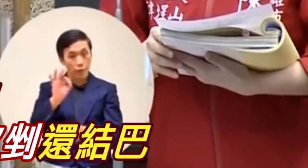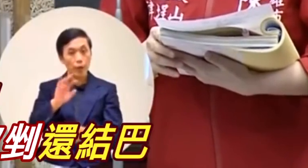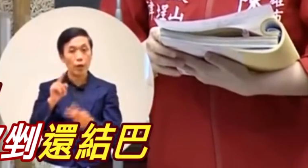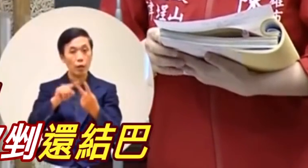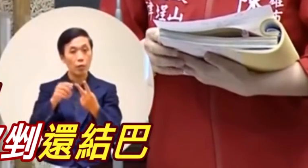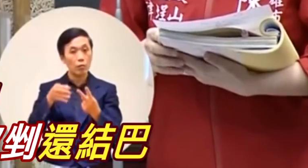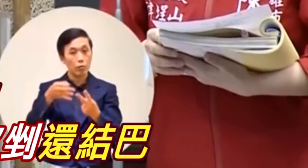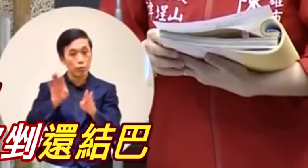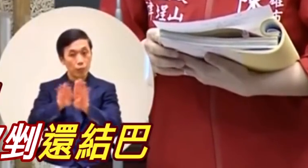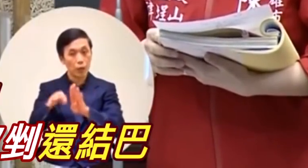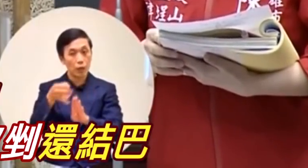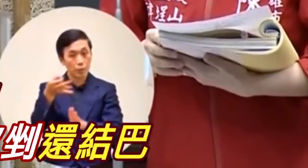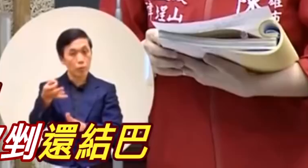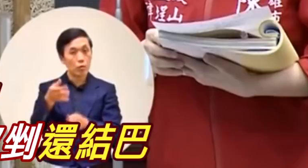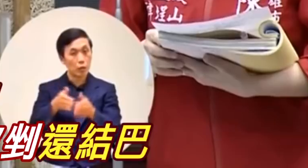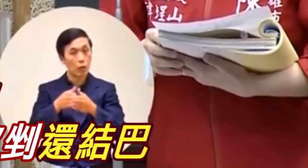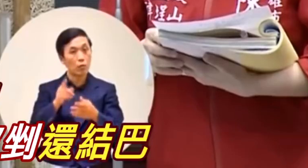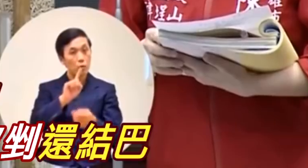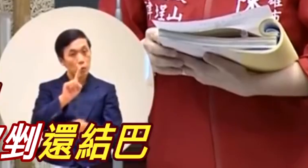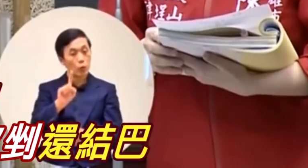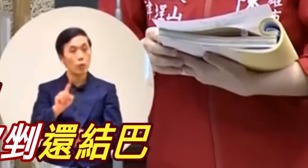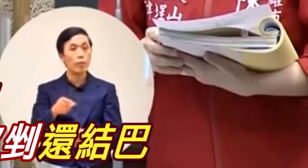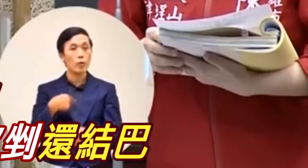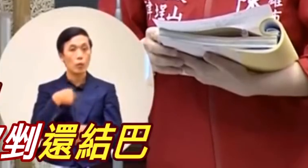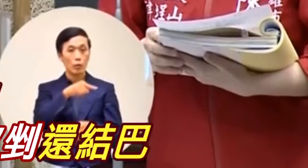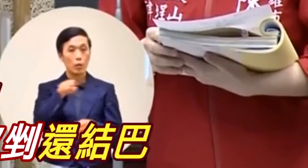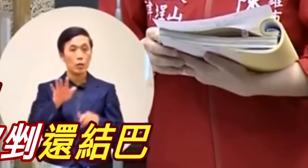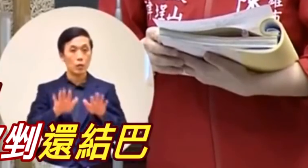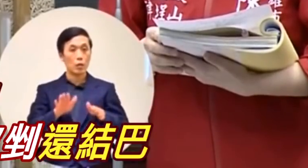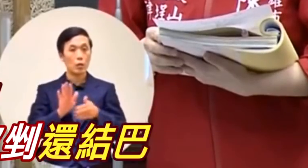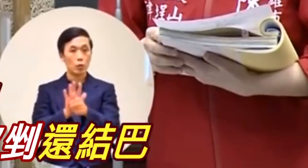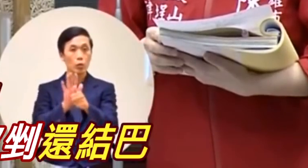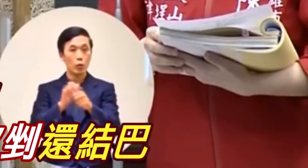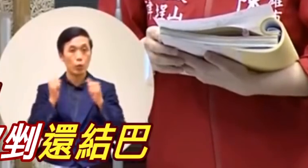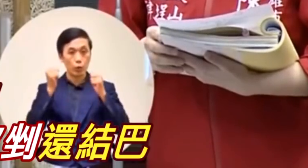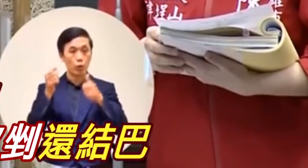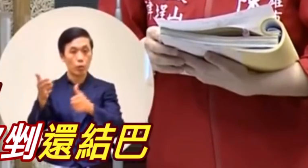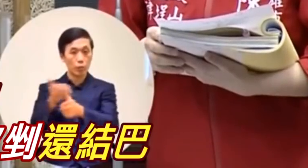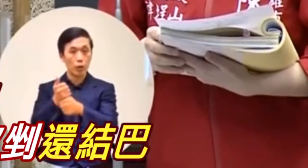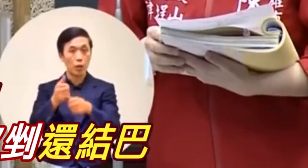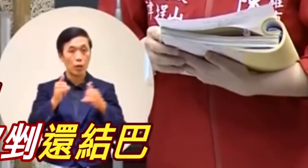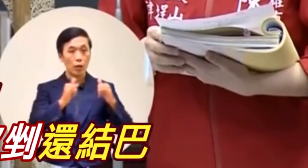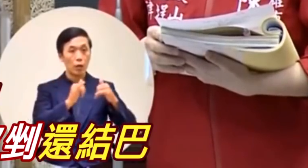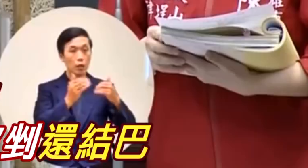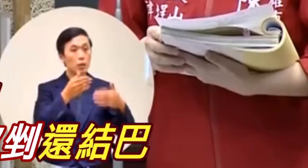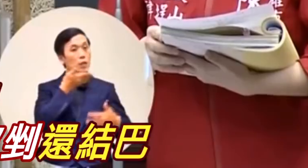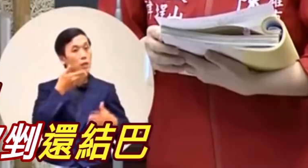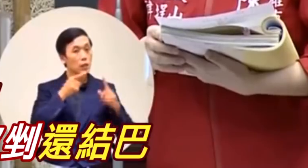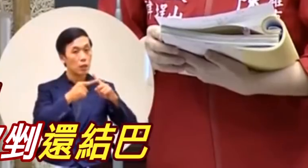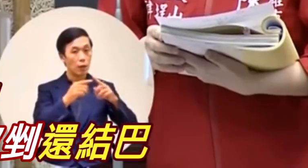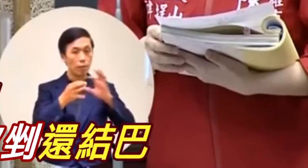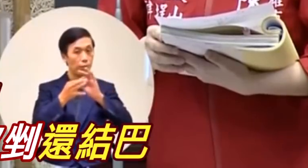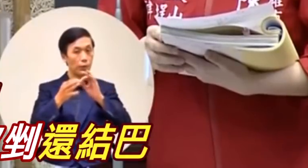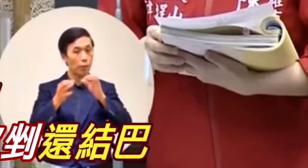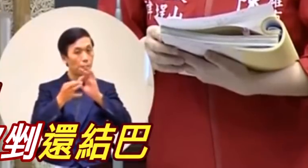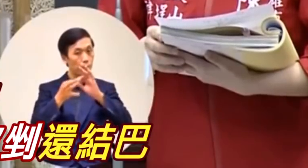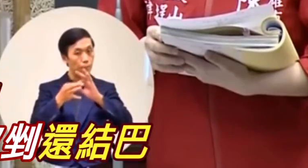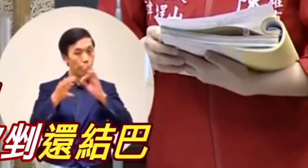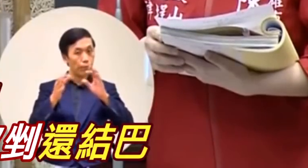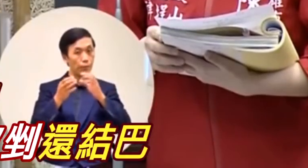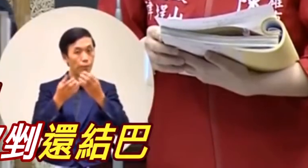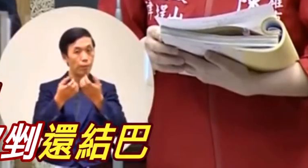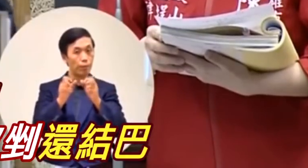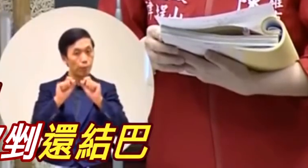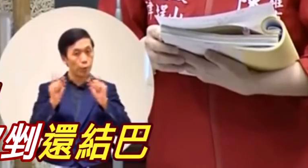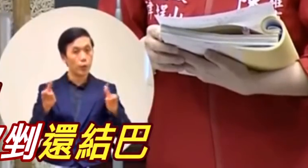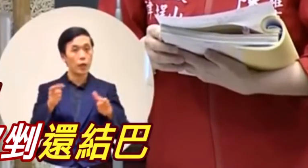计是怎么样的一个方式？ 我们现在推的运动中心有别于民间的，大概有就是说，希望它是铜板价，